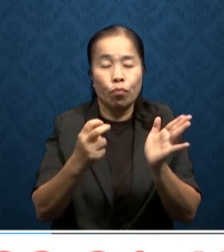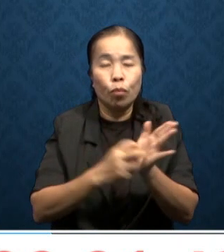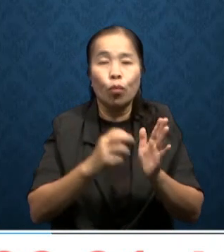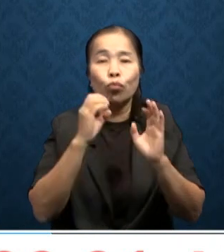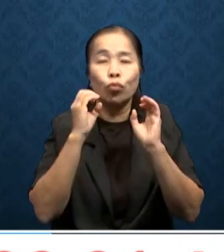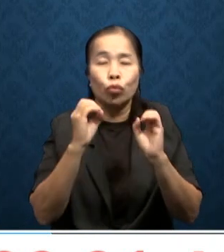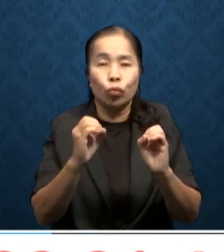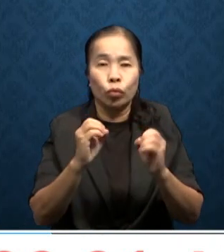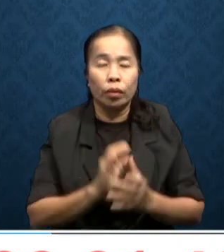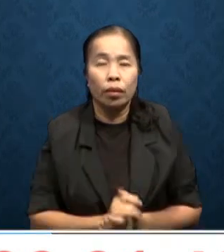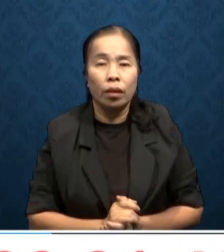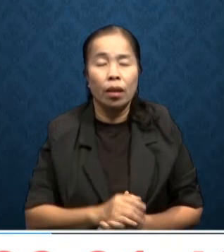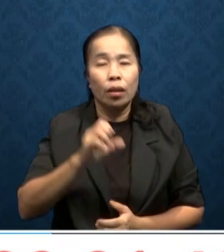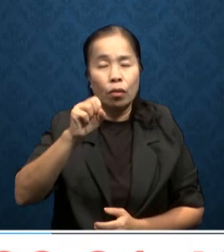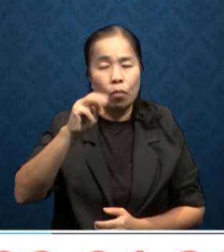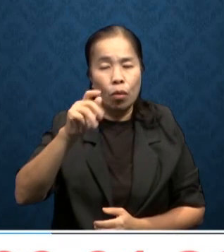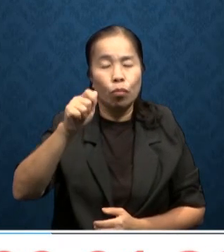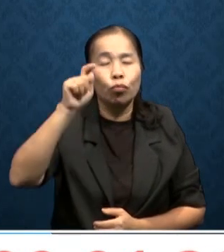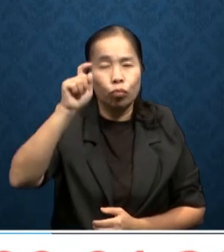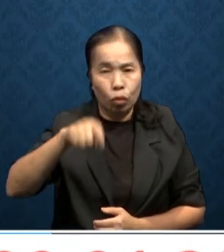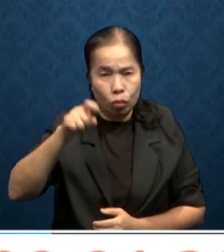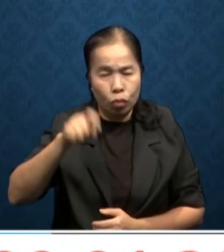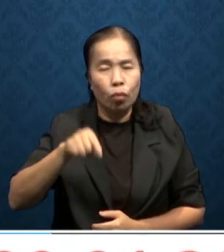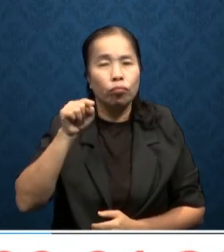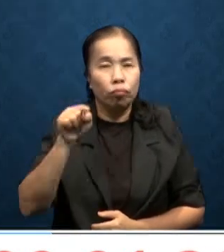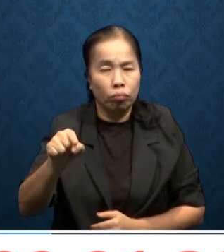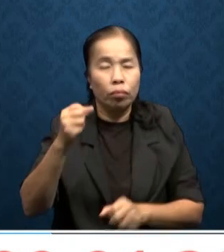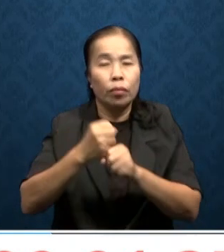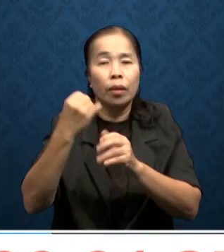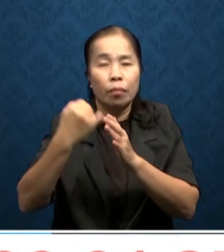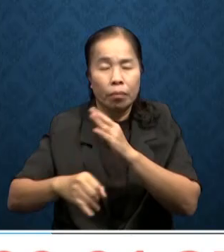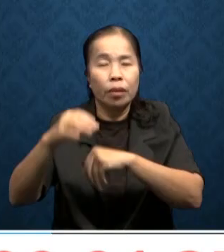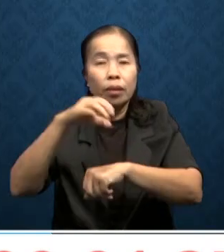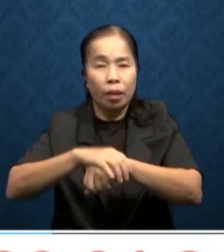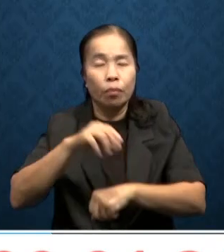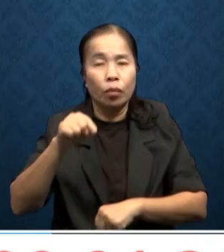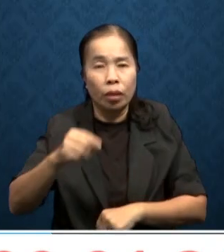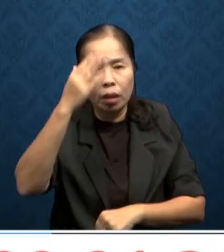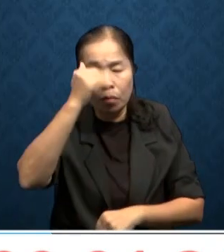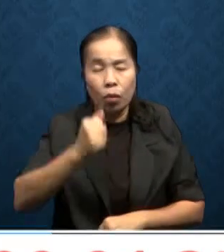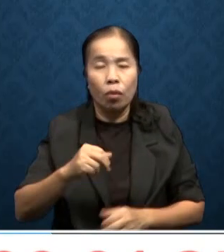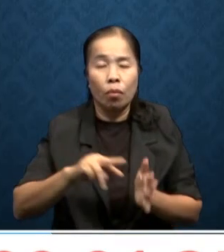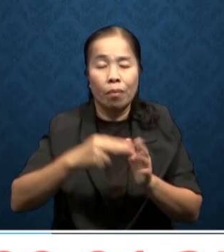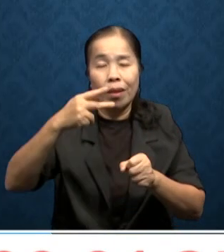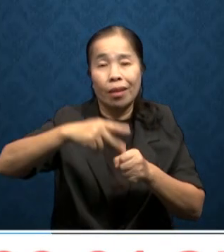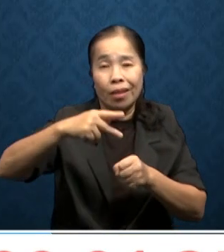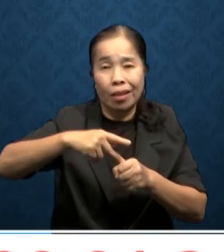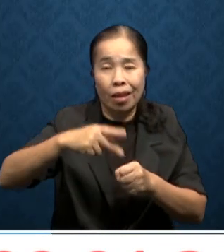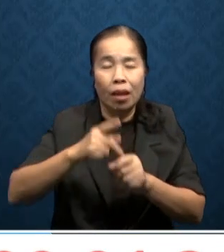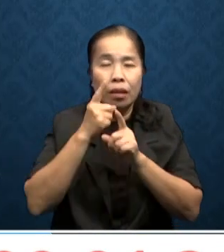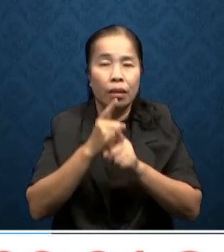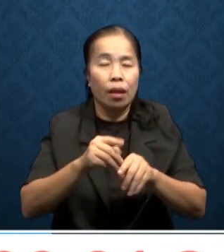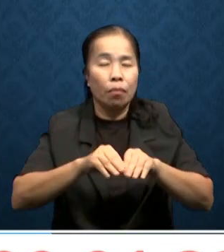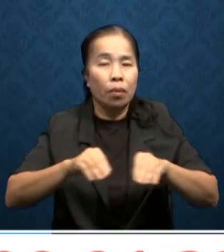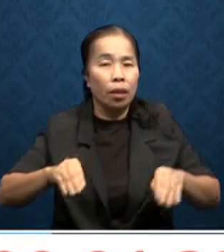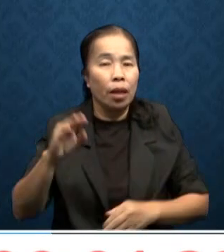สอมอออตต้องดำเนินคดีกับผู้ประกอบการันนี้ว่าใช้ถังแก๊ด CNGที่ไม่ได้รับ